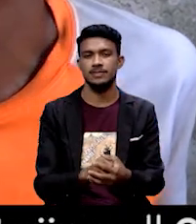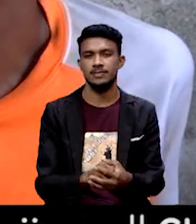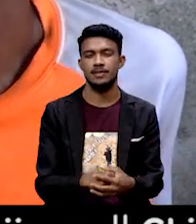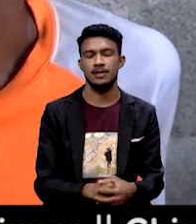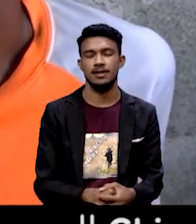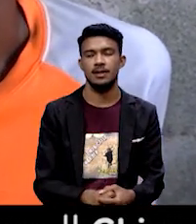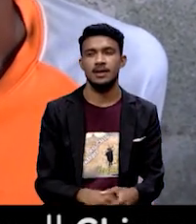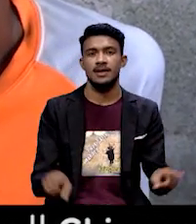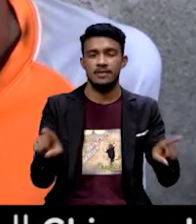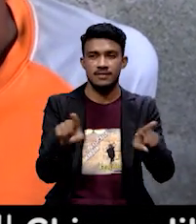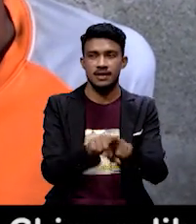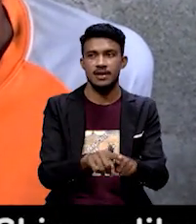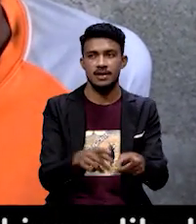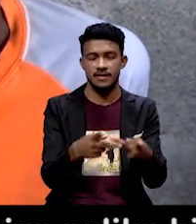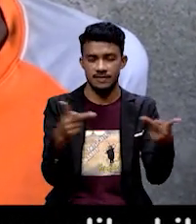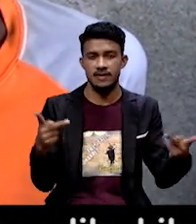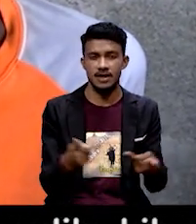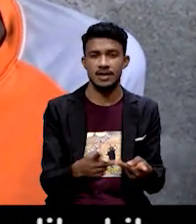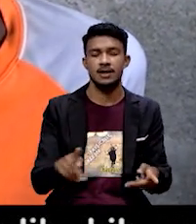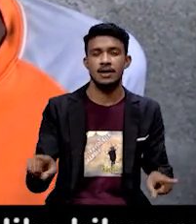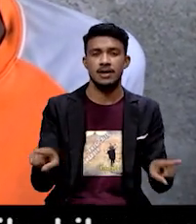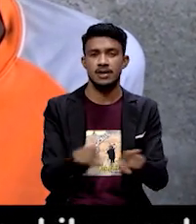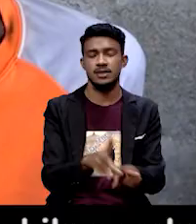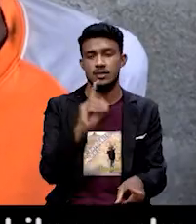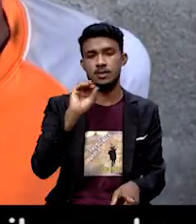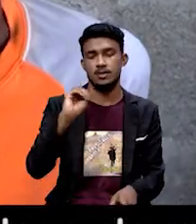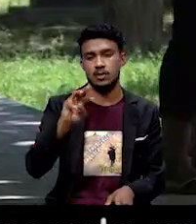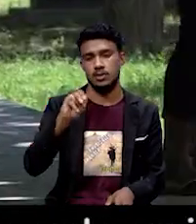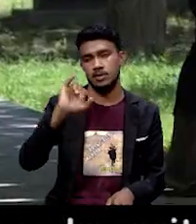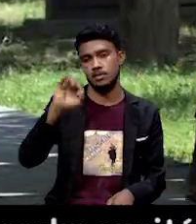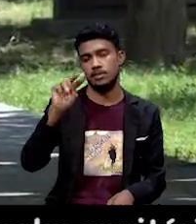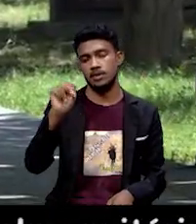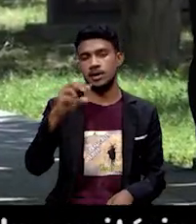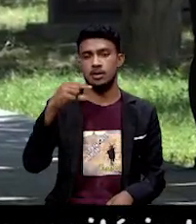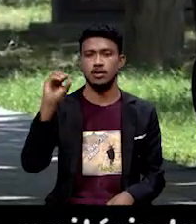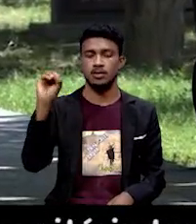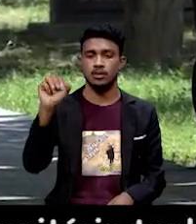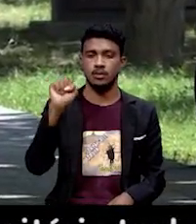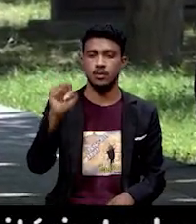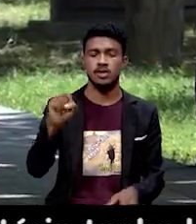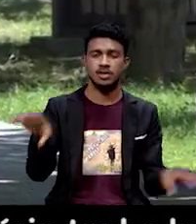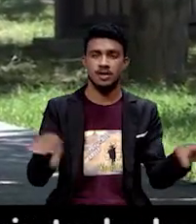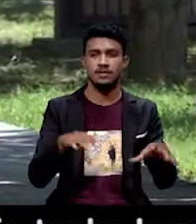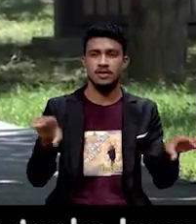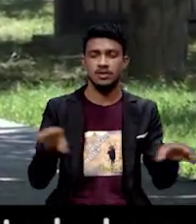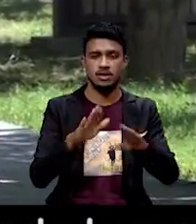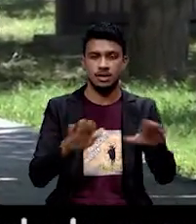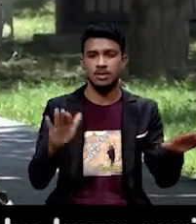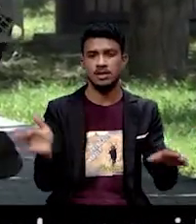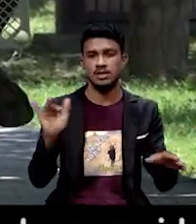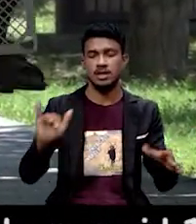Ia fatin hanesang Domingos Kim mos preocupa ho kondisau trabalho infantil sira nebe tama